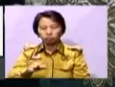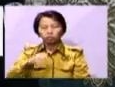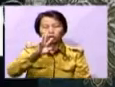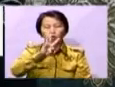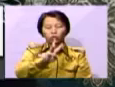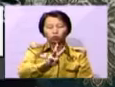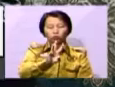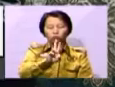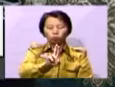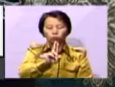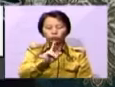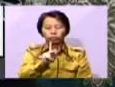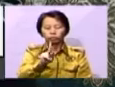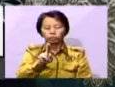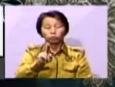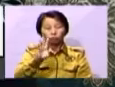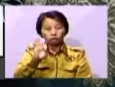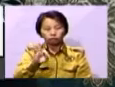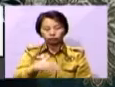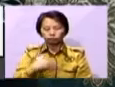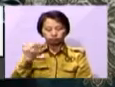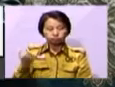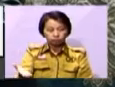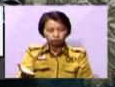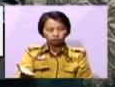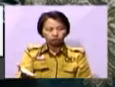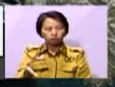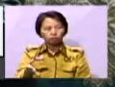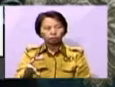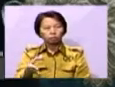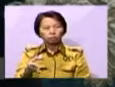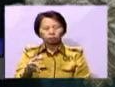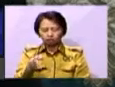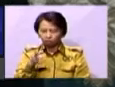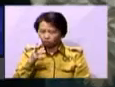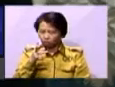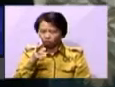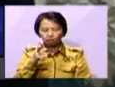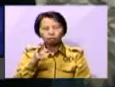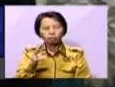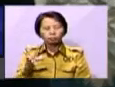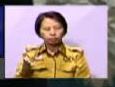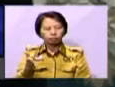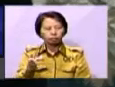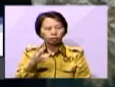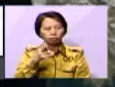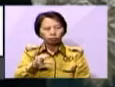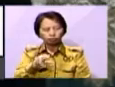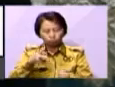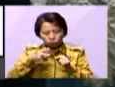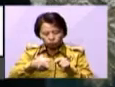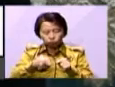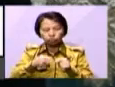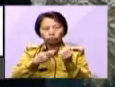di padang Arafah, mereka memotong tali khemah.